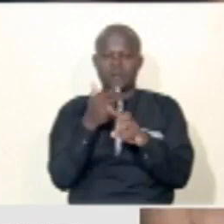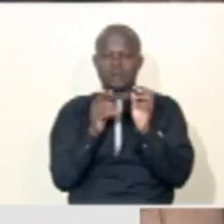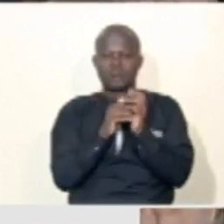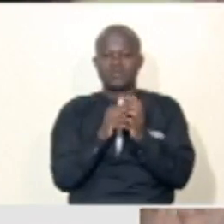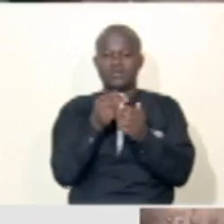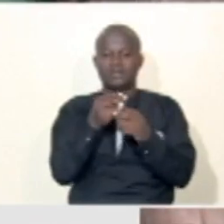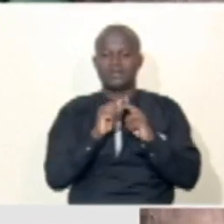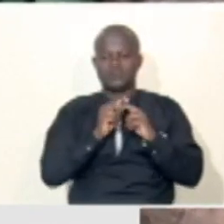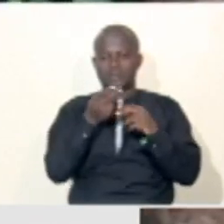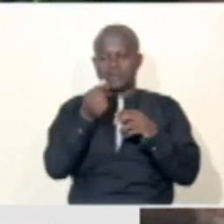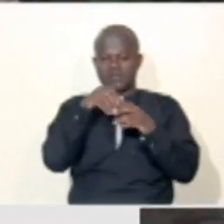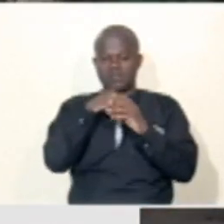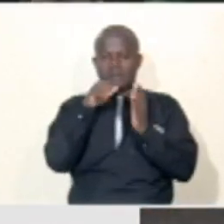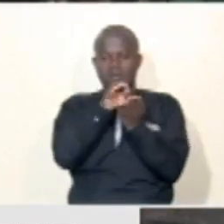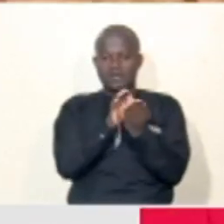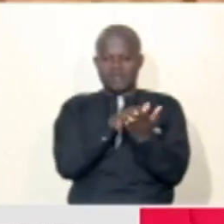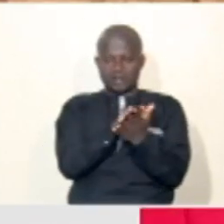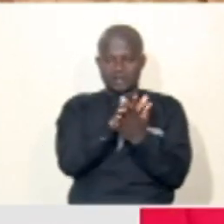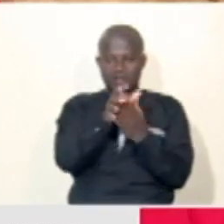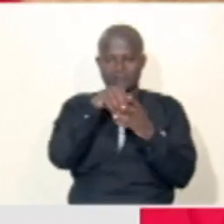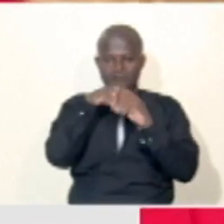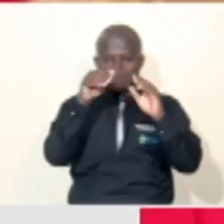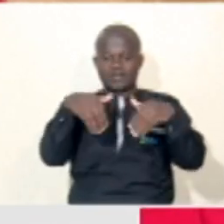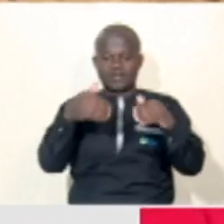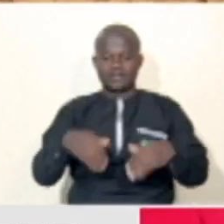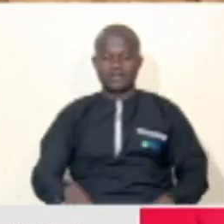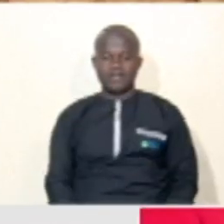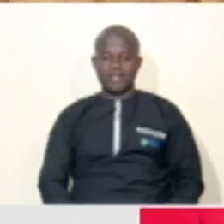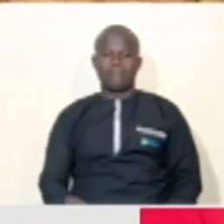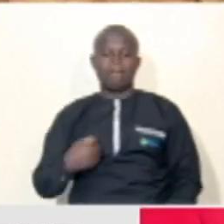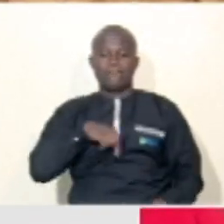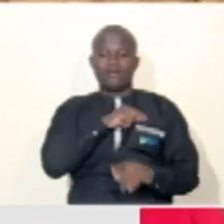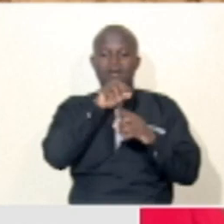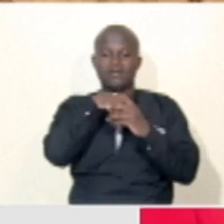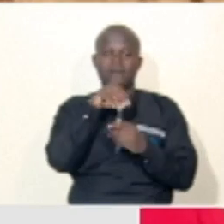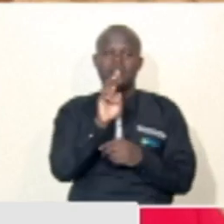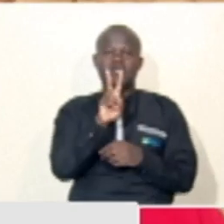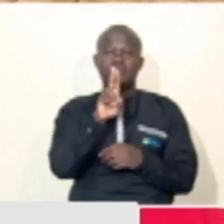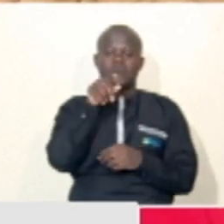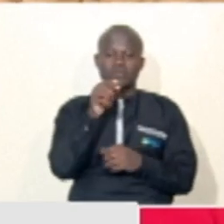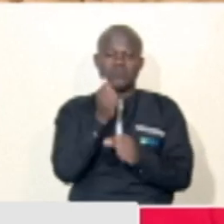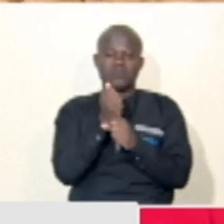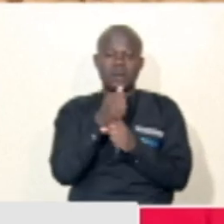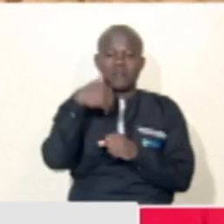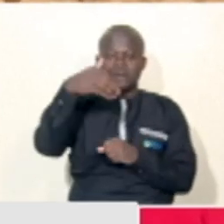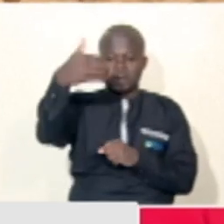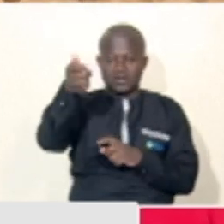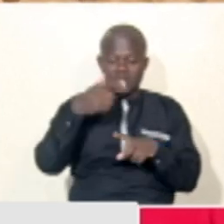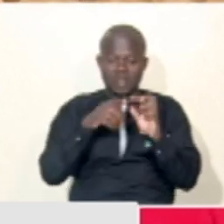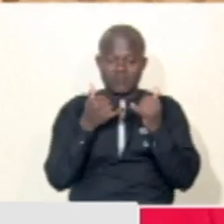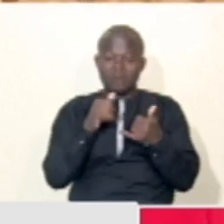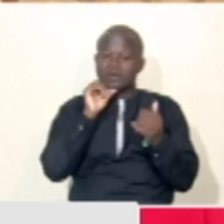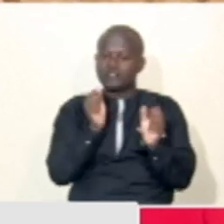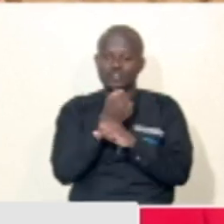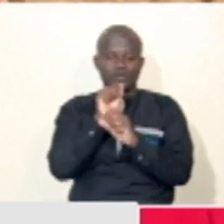anaguza amafaranga mu bigo by'imari akayashora mu buhinzi. Nagiye muri VUP ndi wa muntu ukora imisiri buri munsi, ariko ubugiye